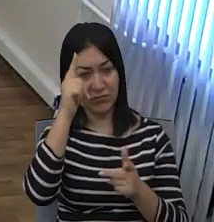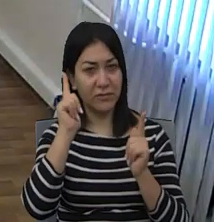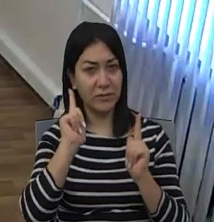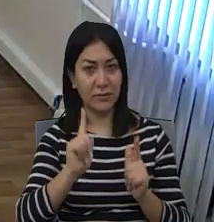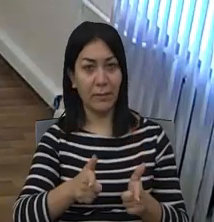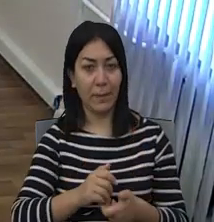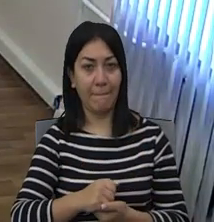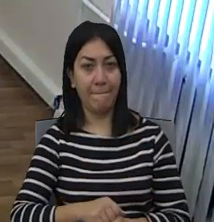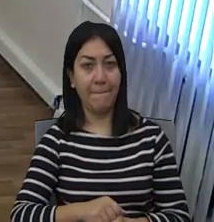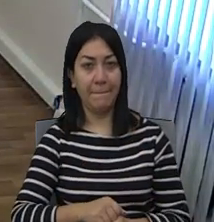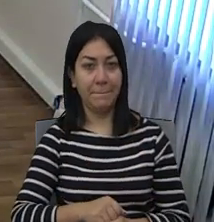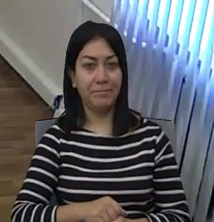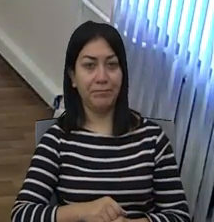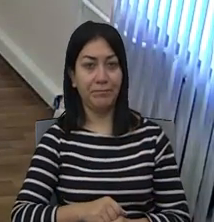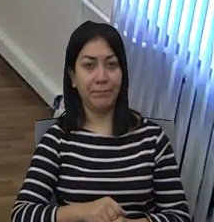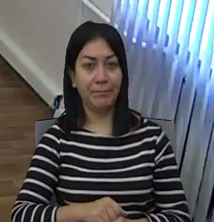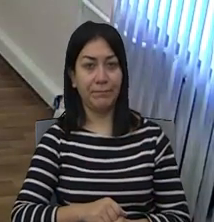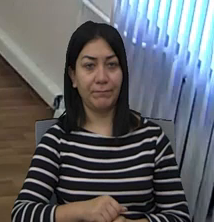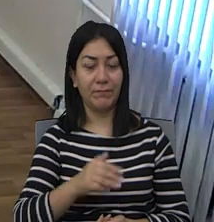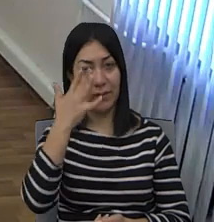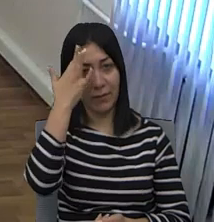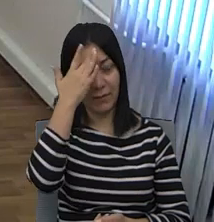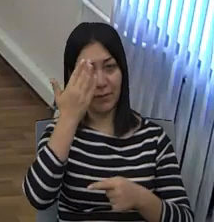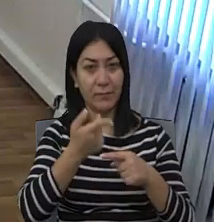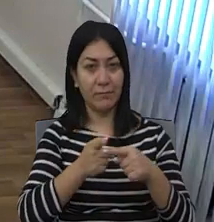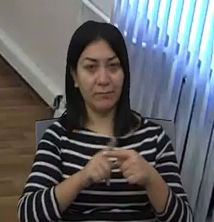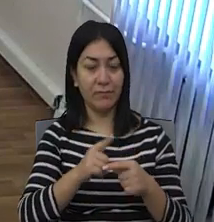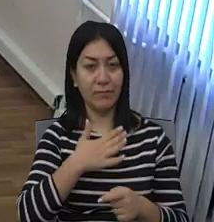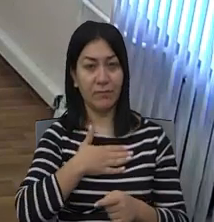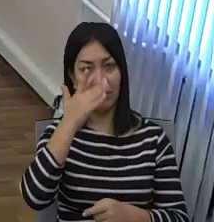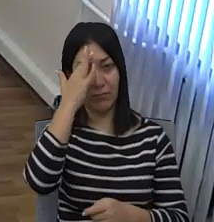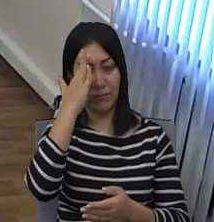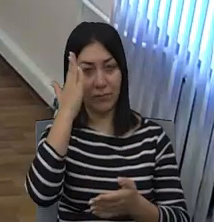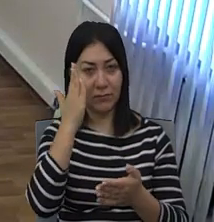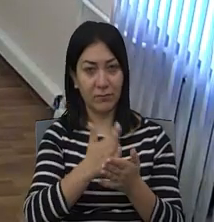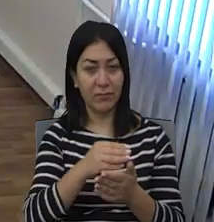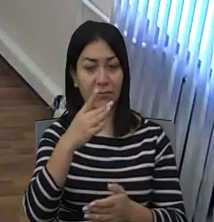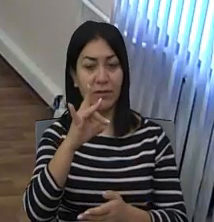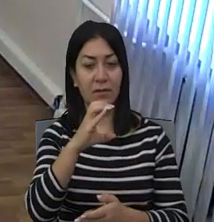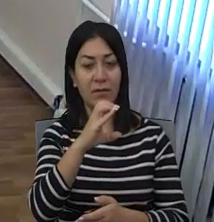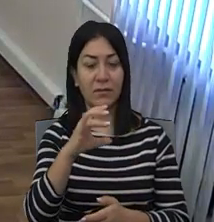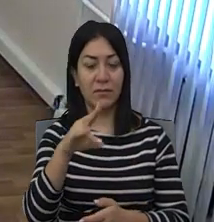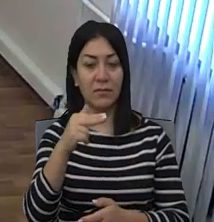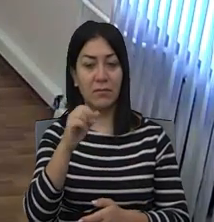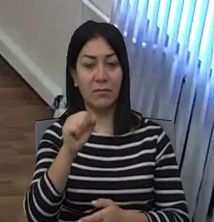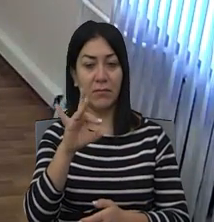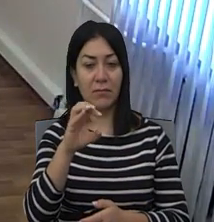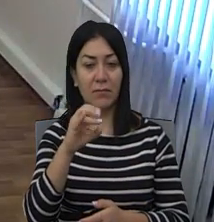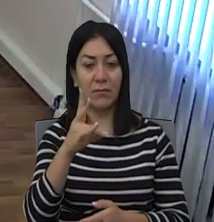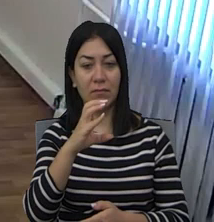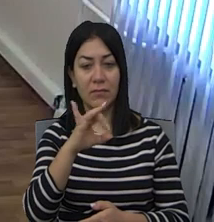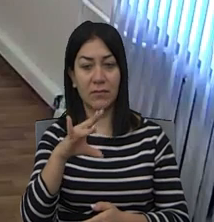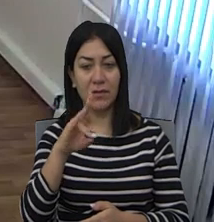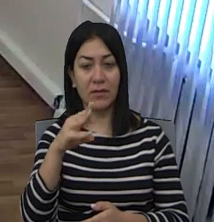տեսակետին, եւ հենց այս նպատակով է, որ մենք նախատեսում ենք Transparency International կազմակերպության